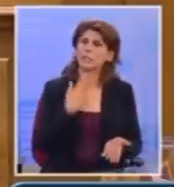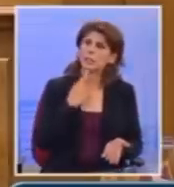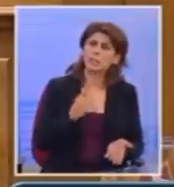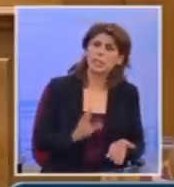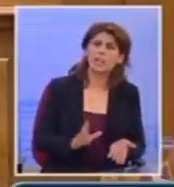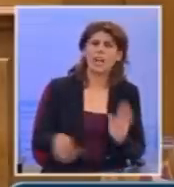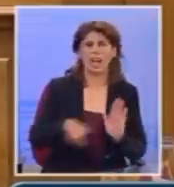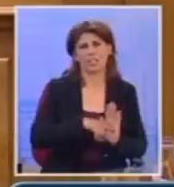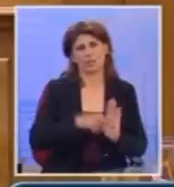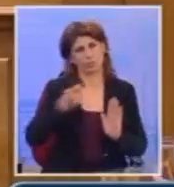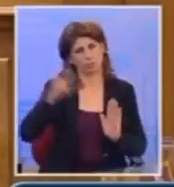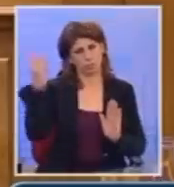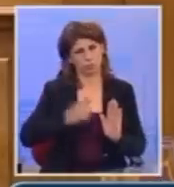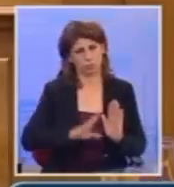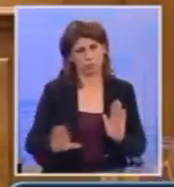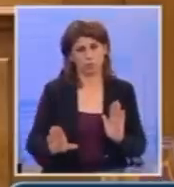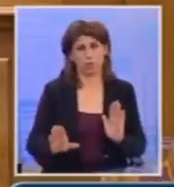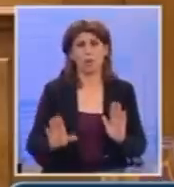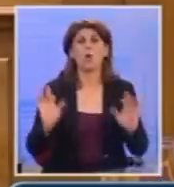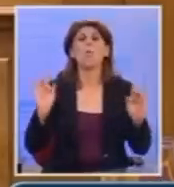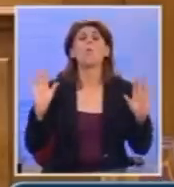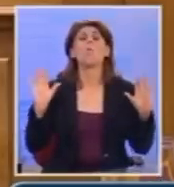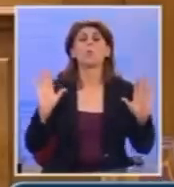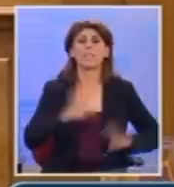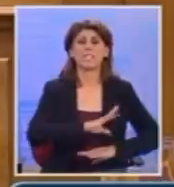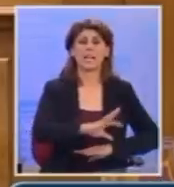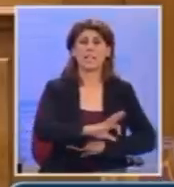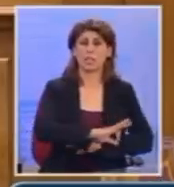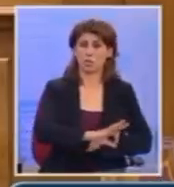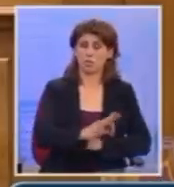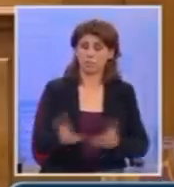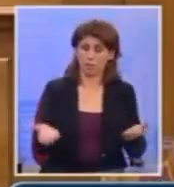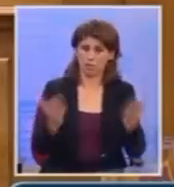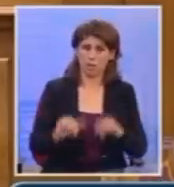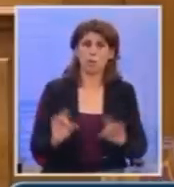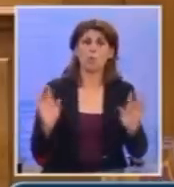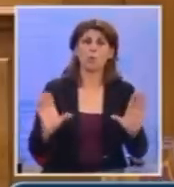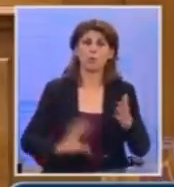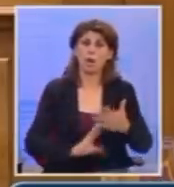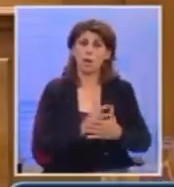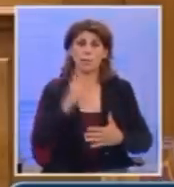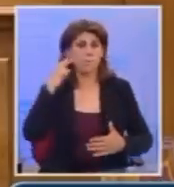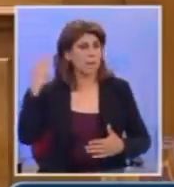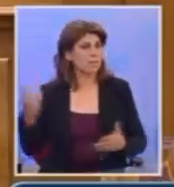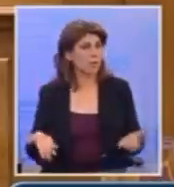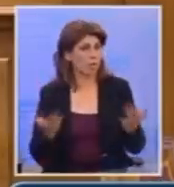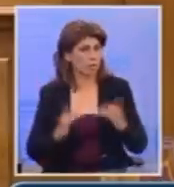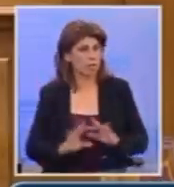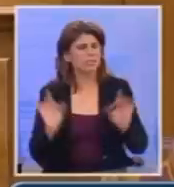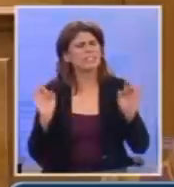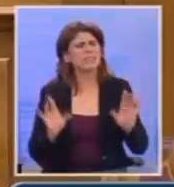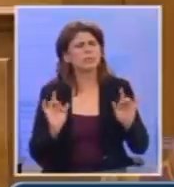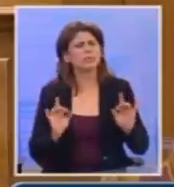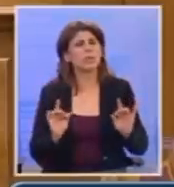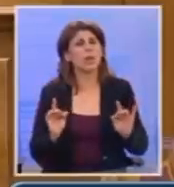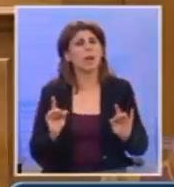είναι αρνητικός. Ούτε στρατηγικός σχεδιασμός, ούτε ανάπτυξη των ιδρυμάτων, ούτε τίποτα. Από όλα όσα